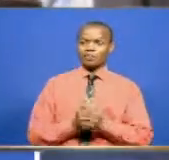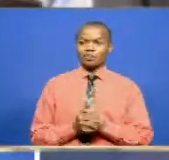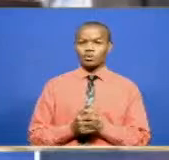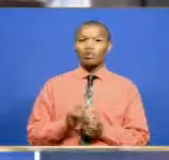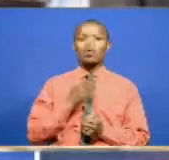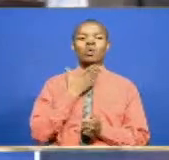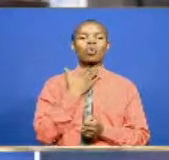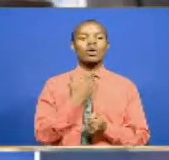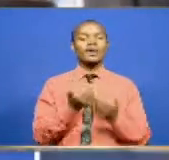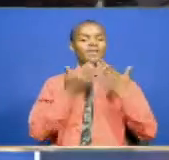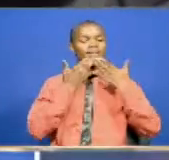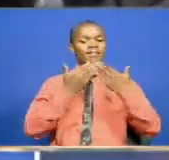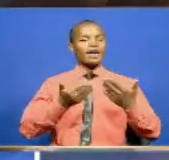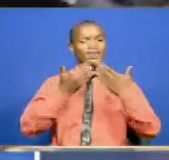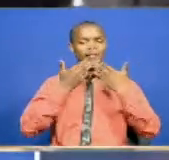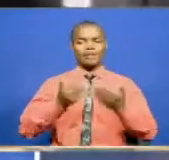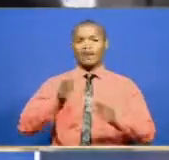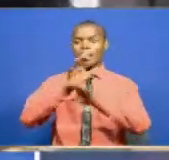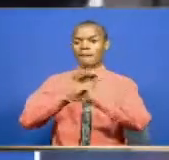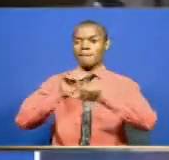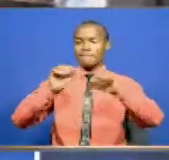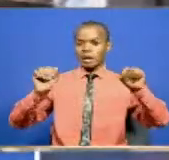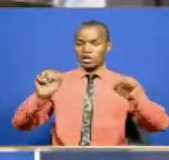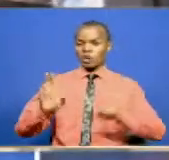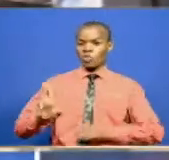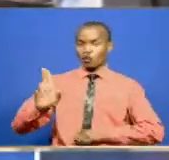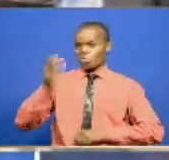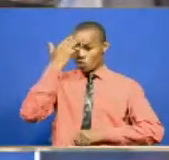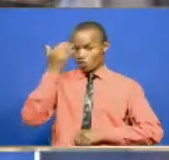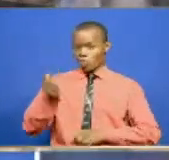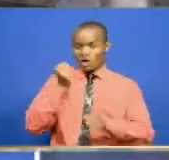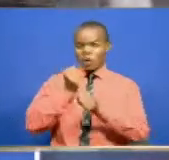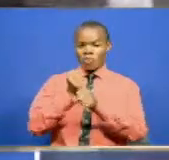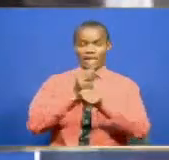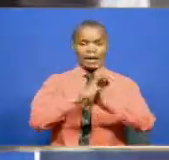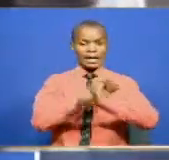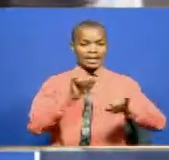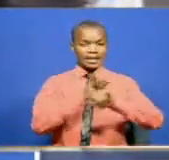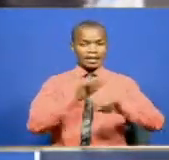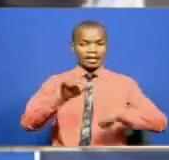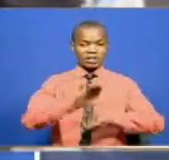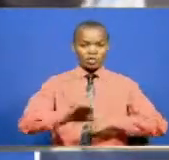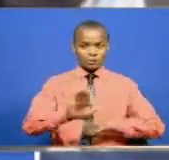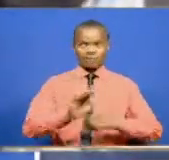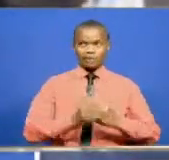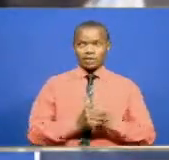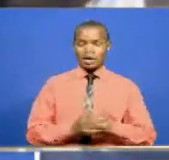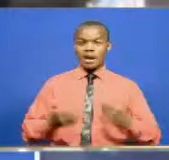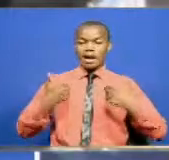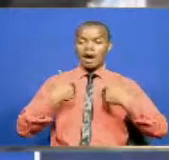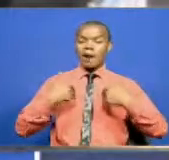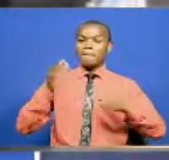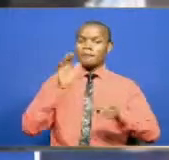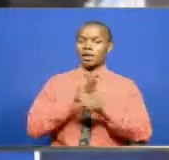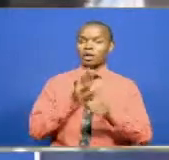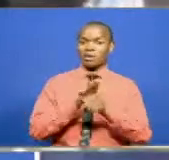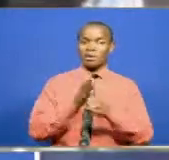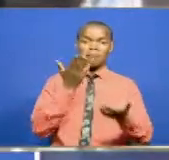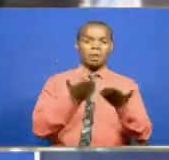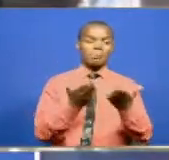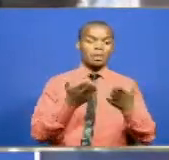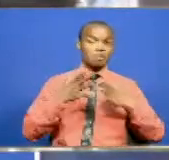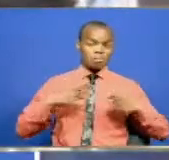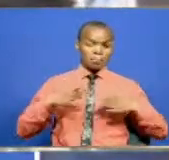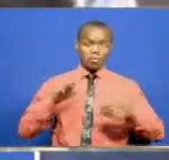wetu sana kwa sababu ya hii maneno ya Kazi Mtaani. Najua kuna wengine kwa sababu Kazi Mtaani haikuchukua watu